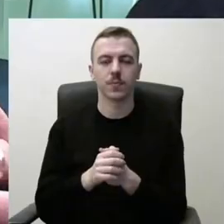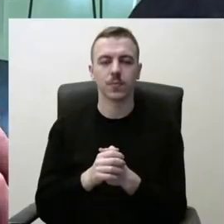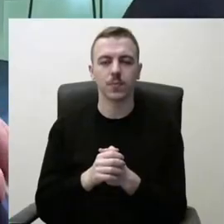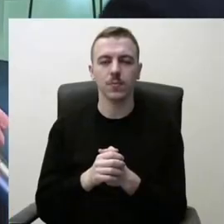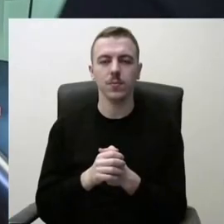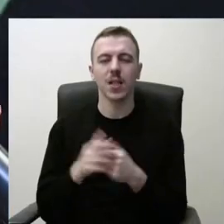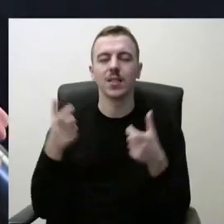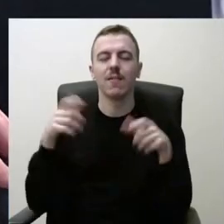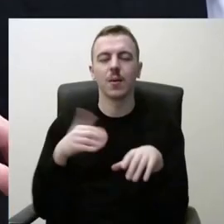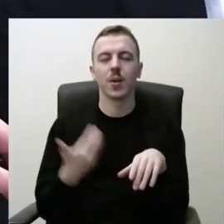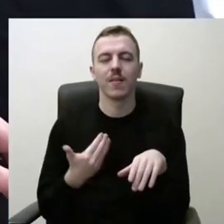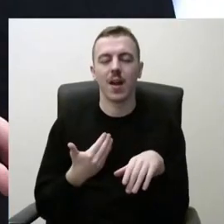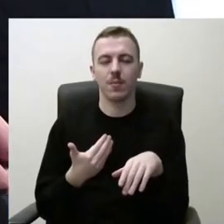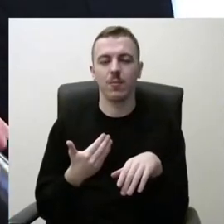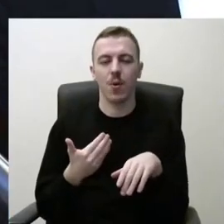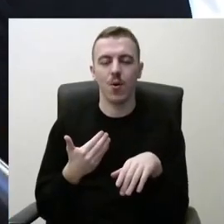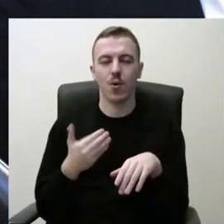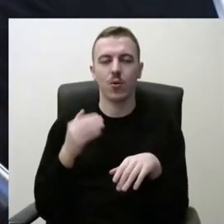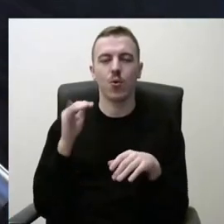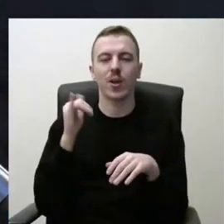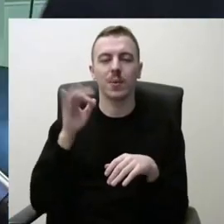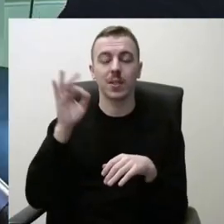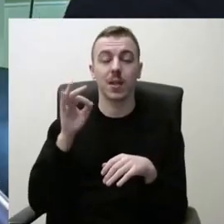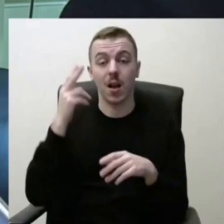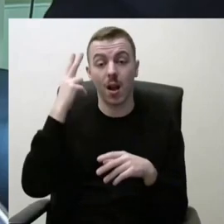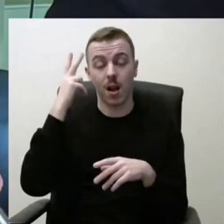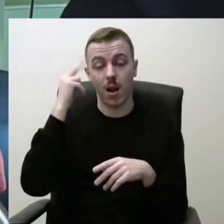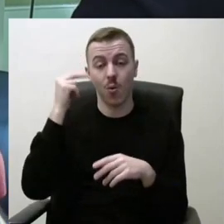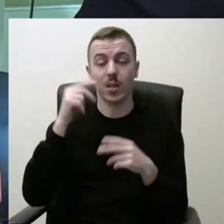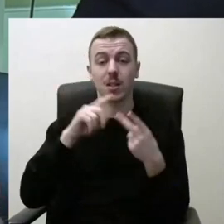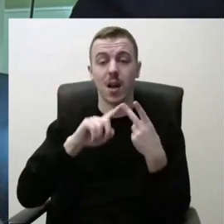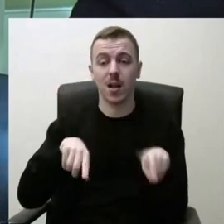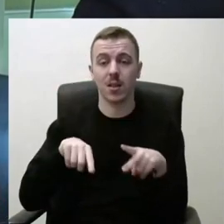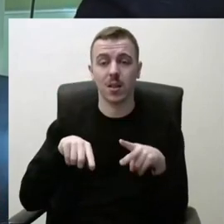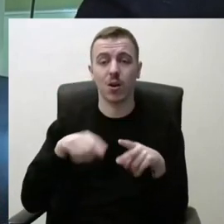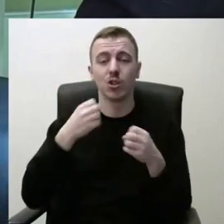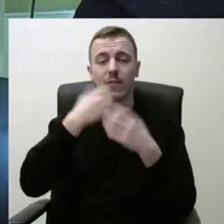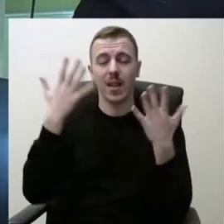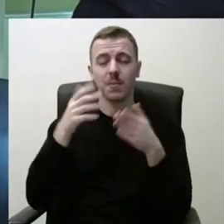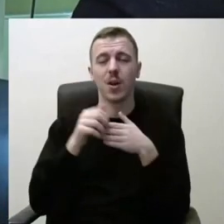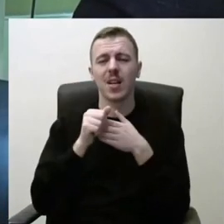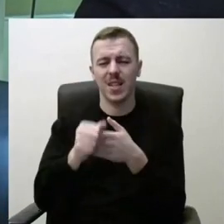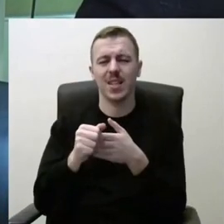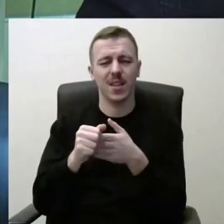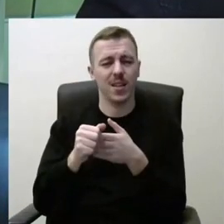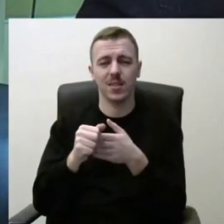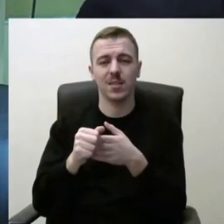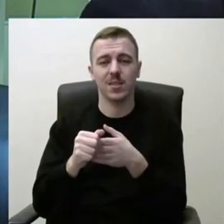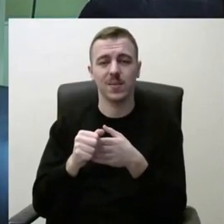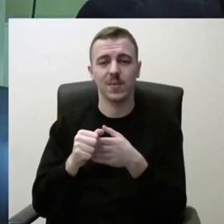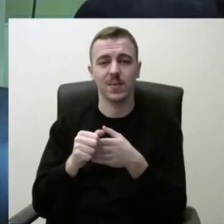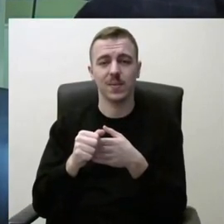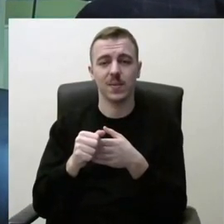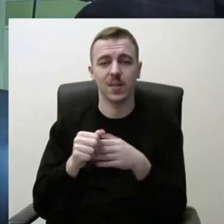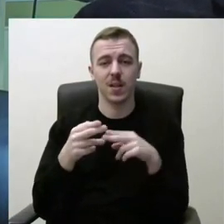gyvenimo kokybės indekse Kaunas yra antroje vietoje. Švietimo skiltyje yra lyderis. Tai šitoje vietoje